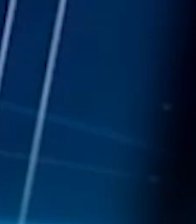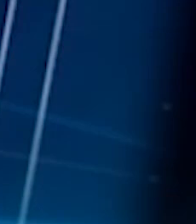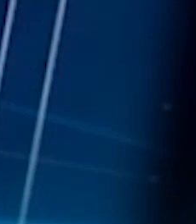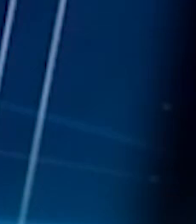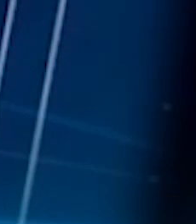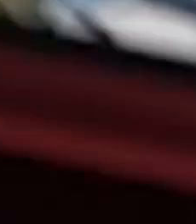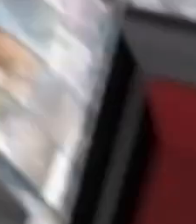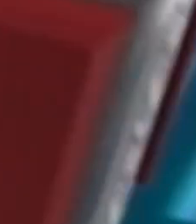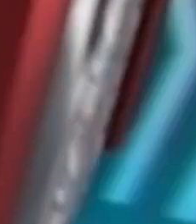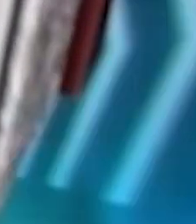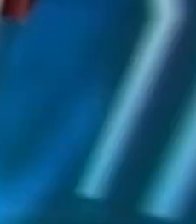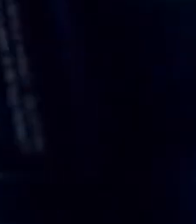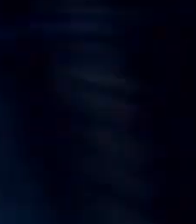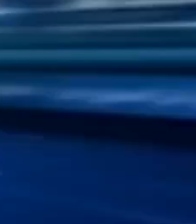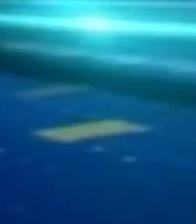الحلقه